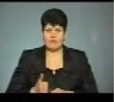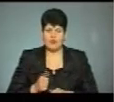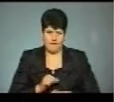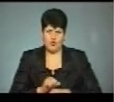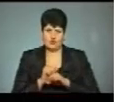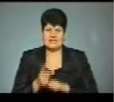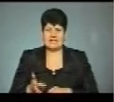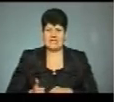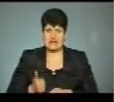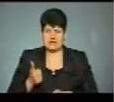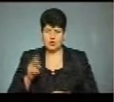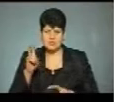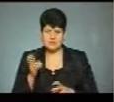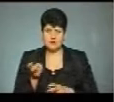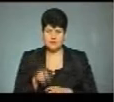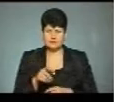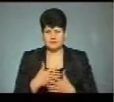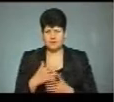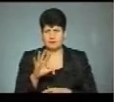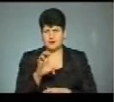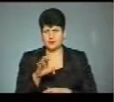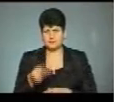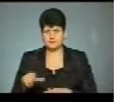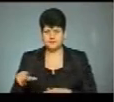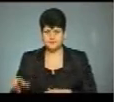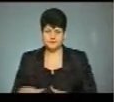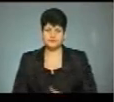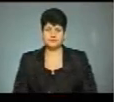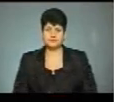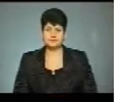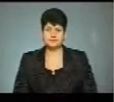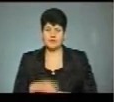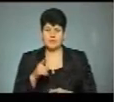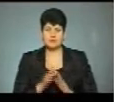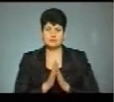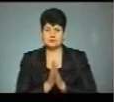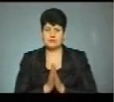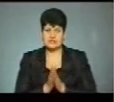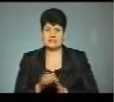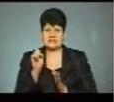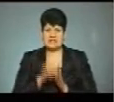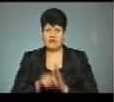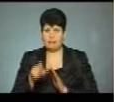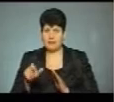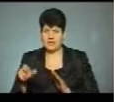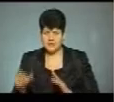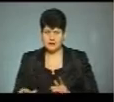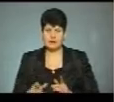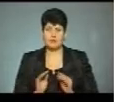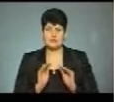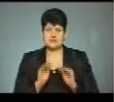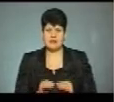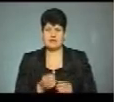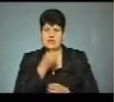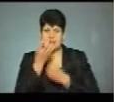понад 500 осіб, повідомив заступник речника Нацполіції області Андрій Василик. Вони помолилися за вбитих на Майдані, поставили квіти і свічки